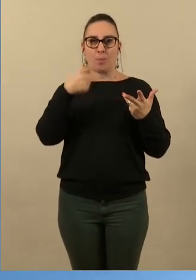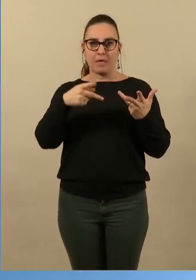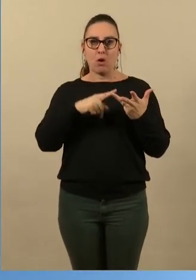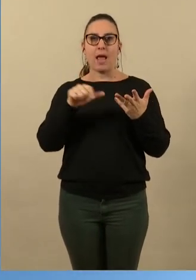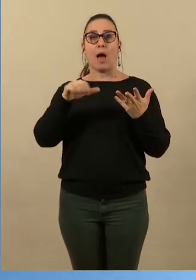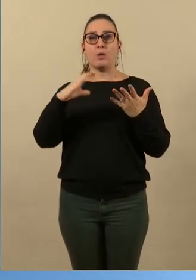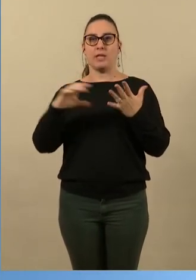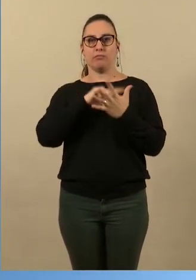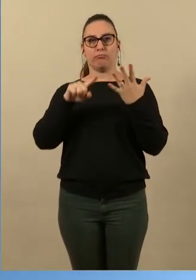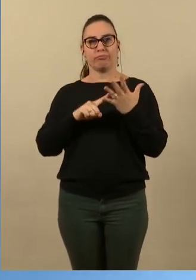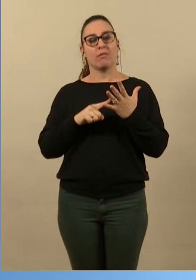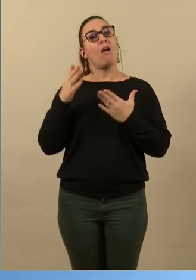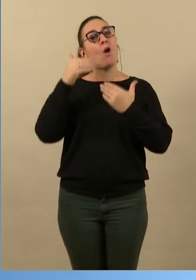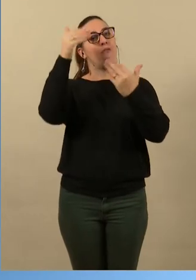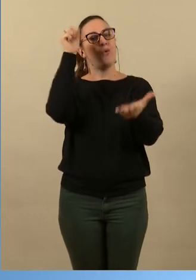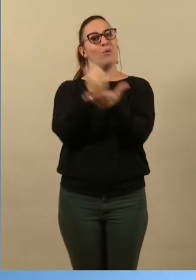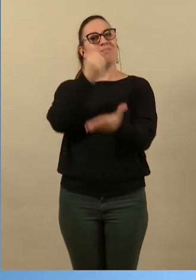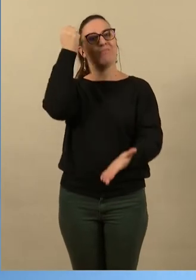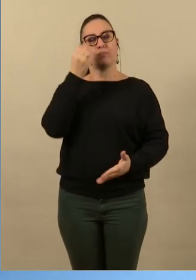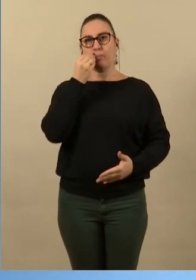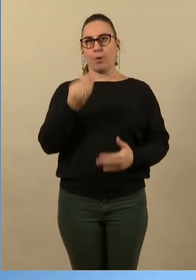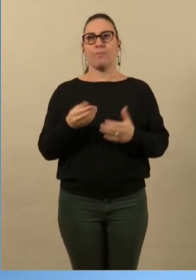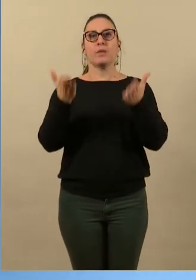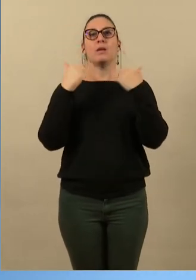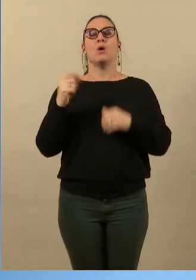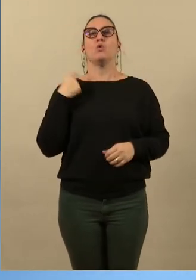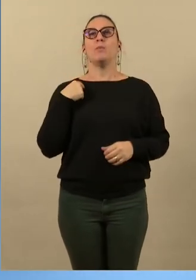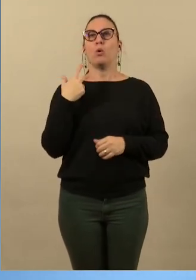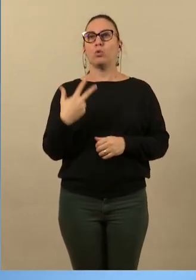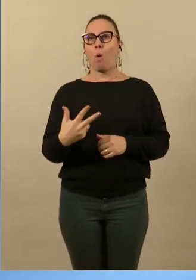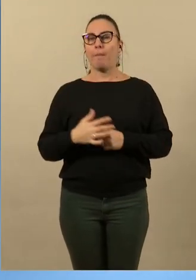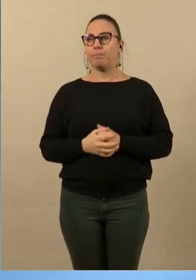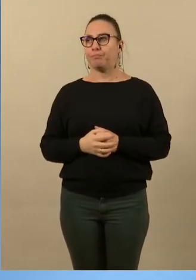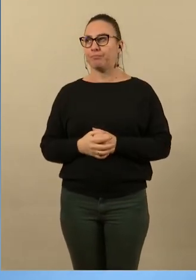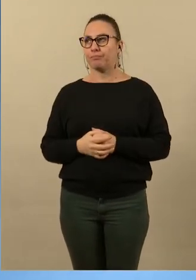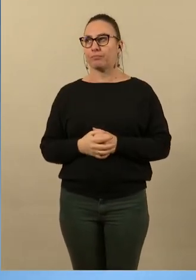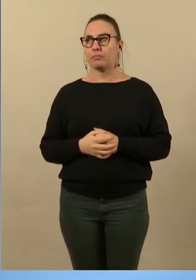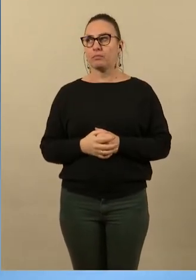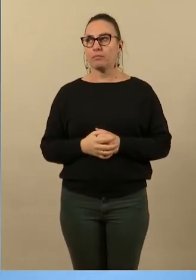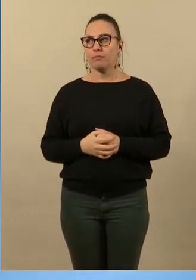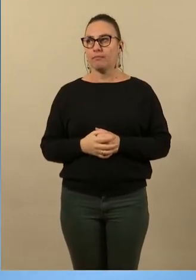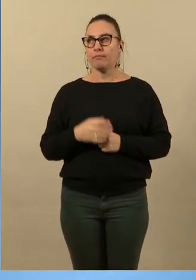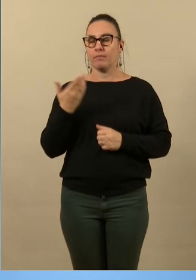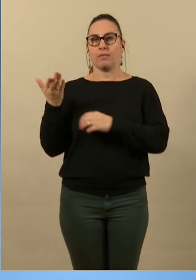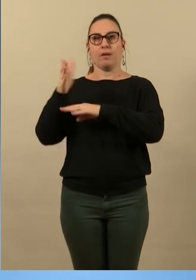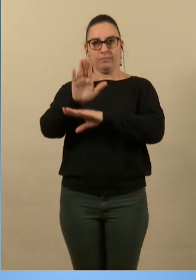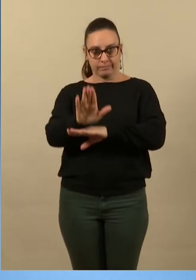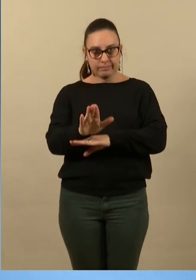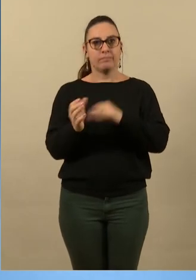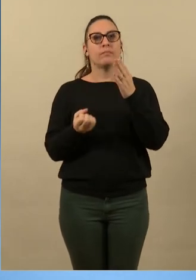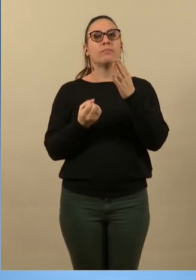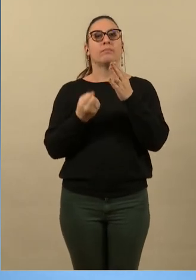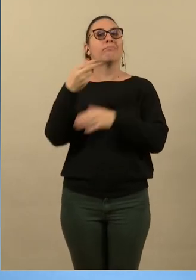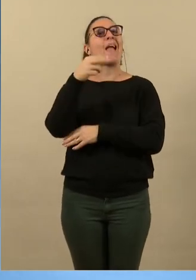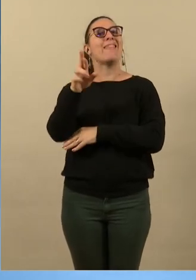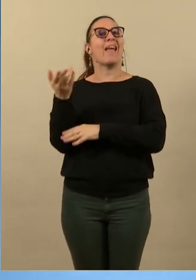AEC le vœu est adopté nous passons au trème vœ il est présenté par nouveau regard